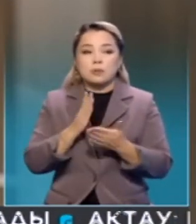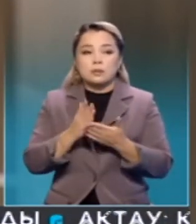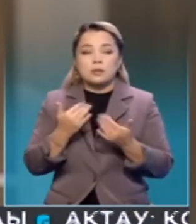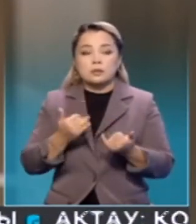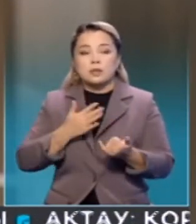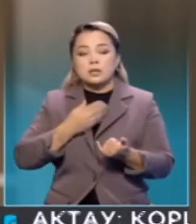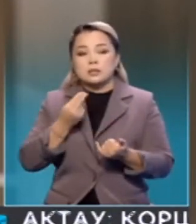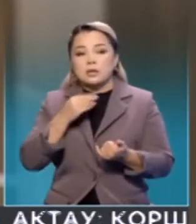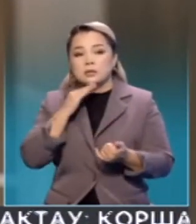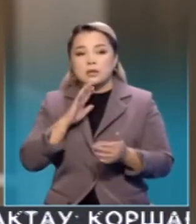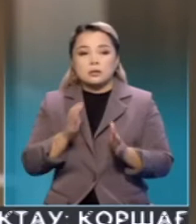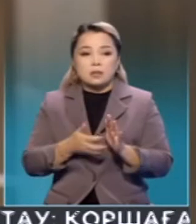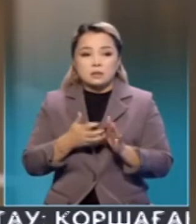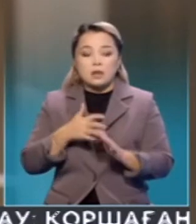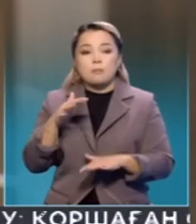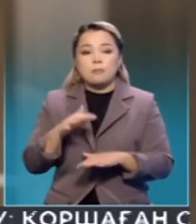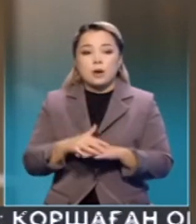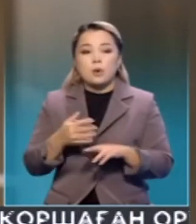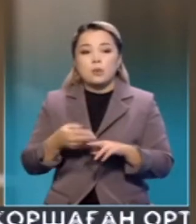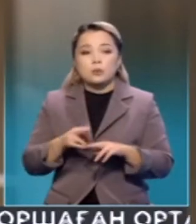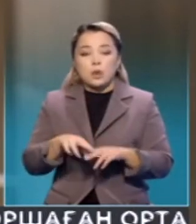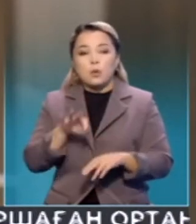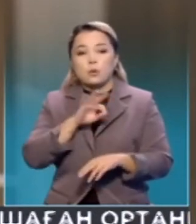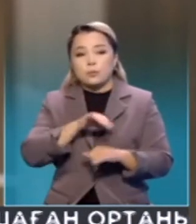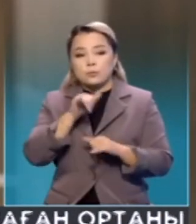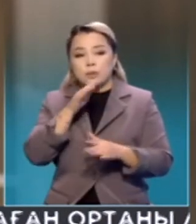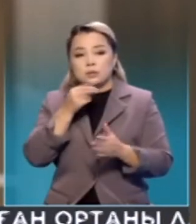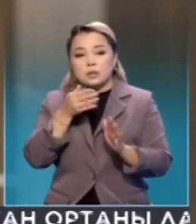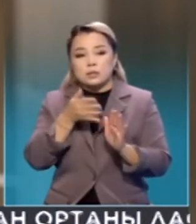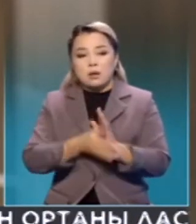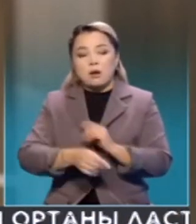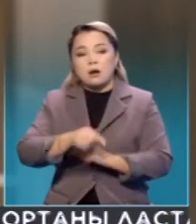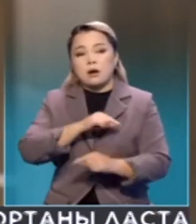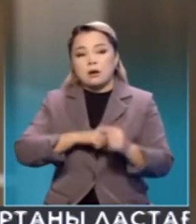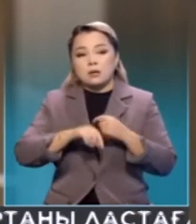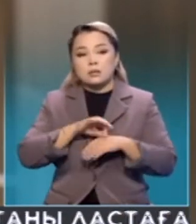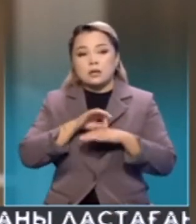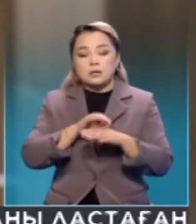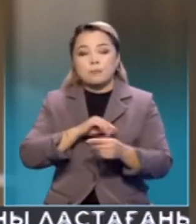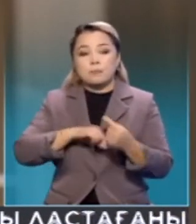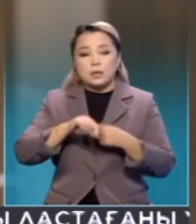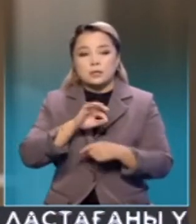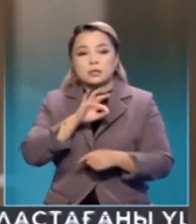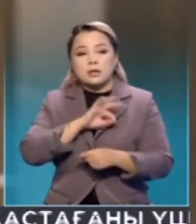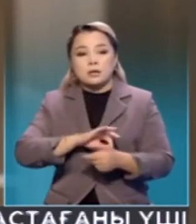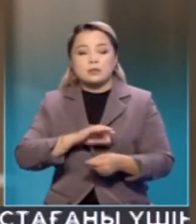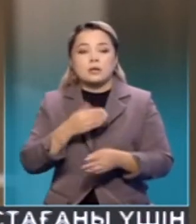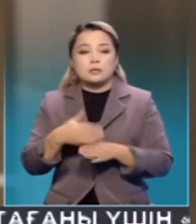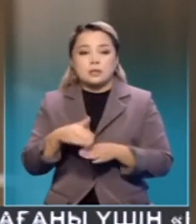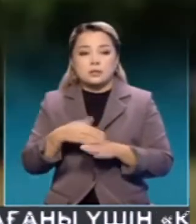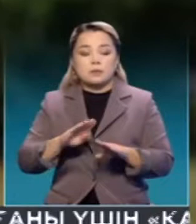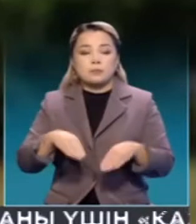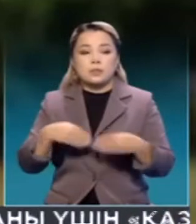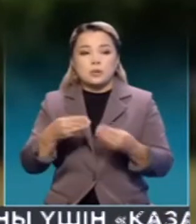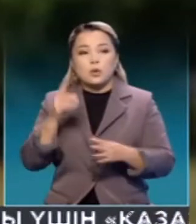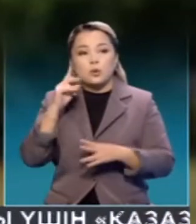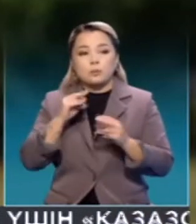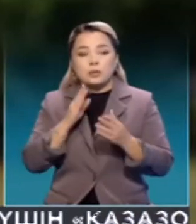қазір қаржы жетпей жатыр. Банктер осыдан кейін қолданылмай жатқан қаржын айналымға шығарып, бизнеске тиімді несие береді деп үміттенем.